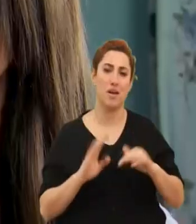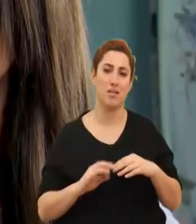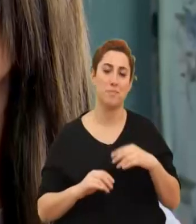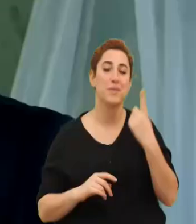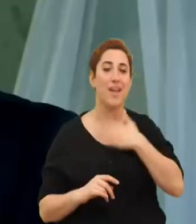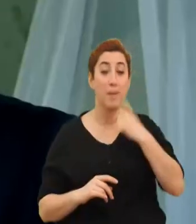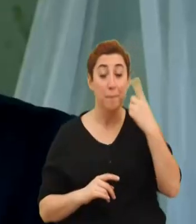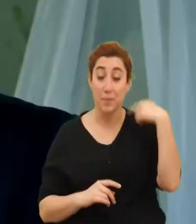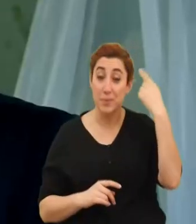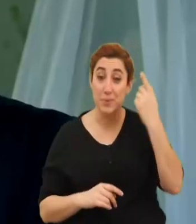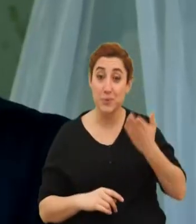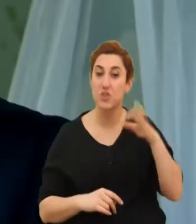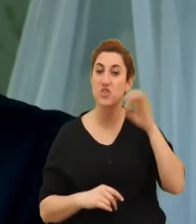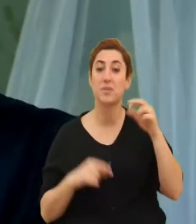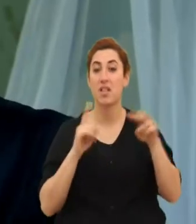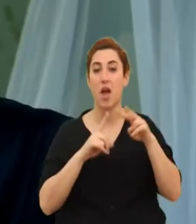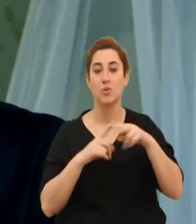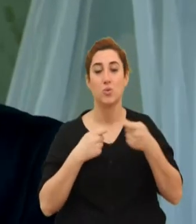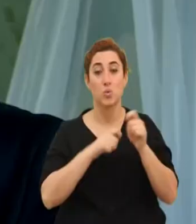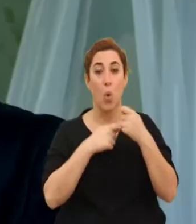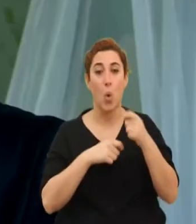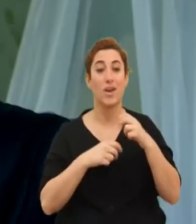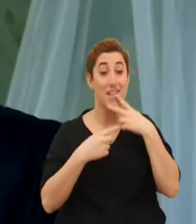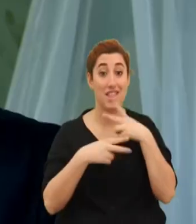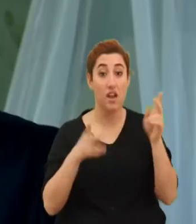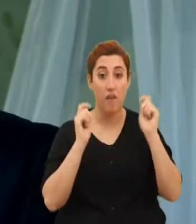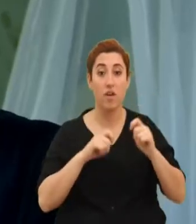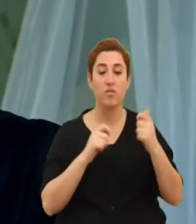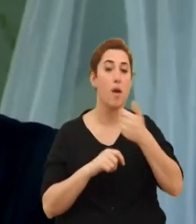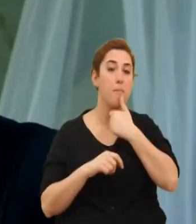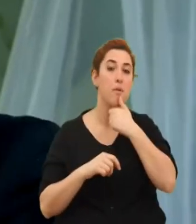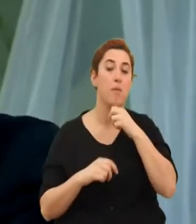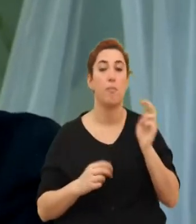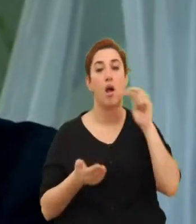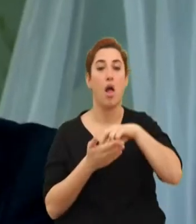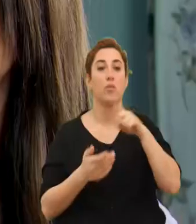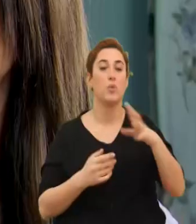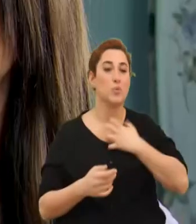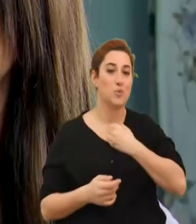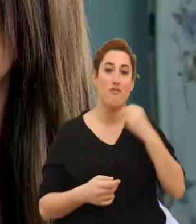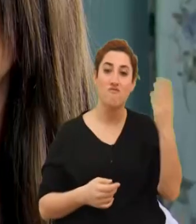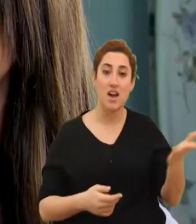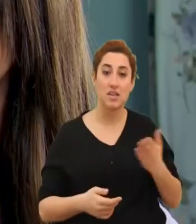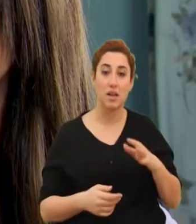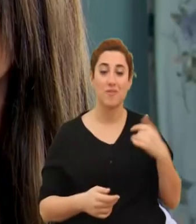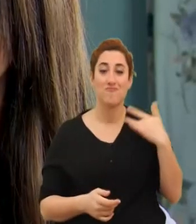karışmayalım. Bir tane bak bir düşün. Şimdi Nazlı'yı zorlayıp itiraf ettirsek, babam da kalkıp onu üzse.